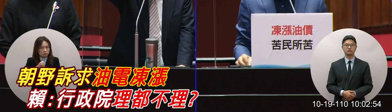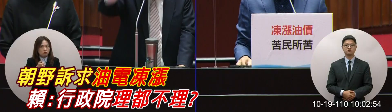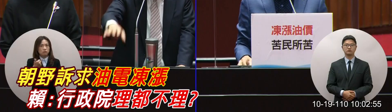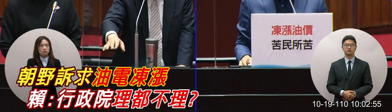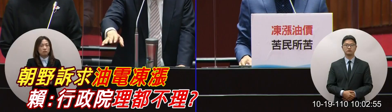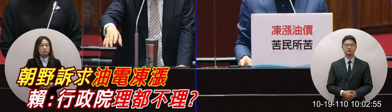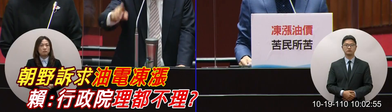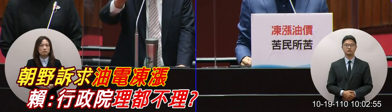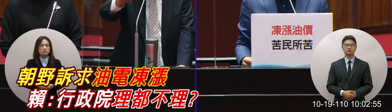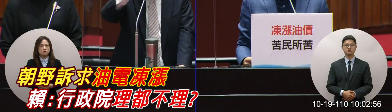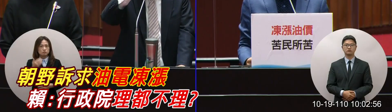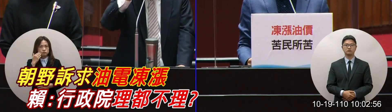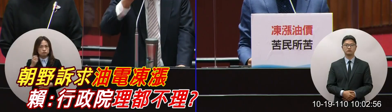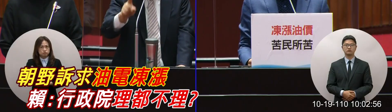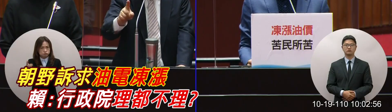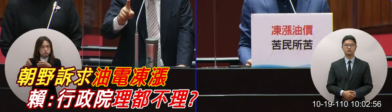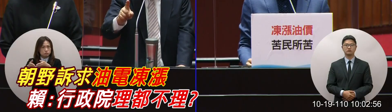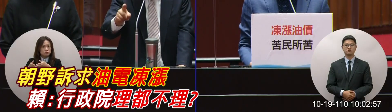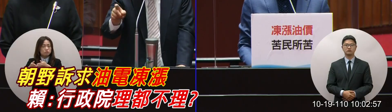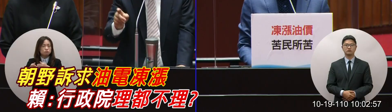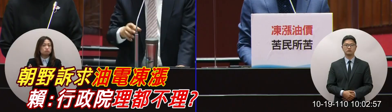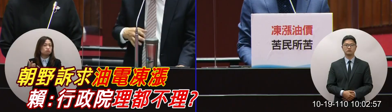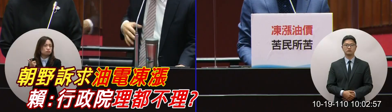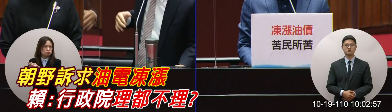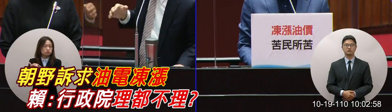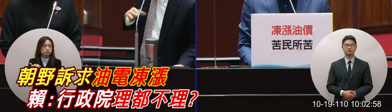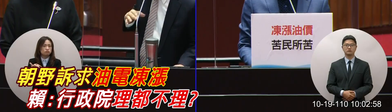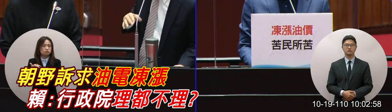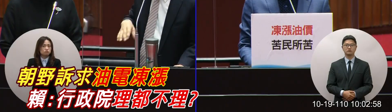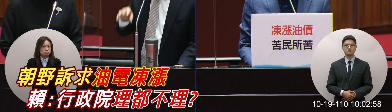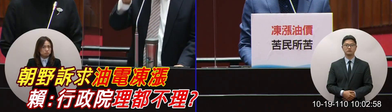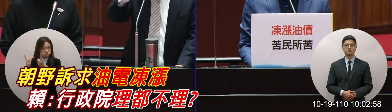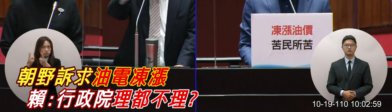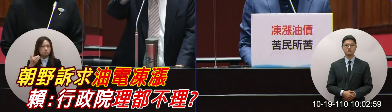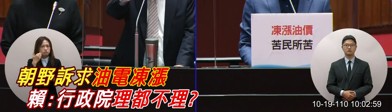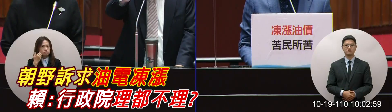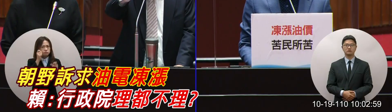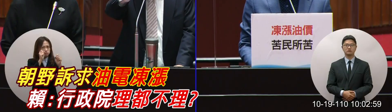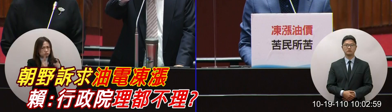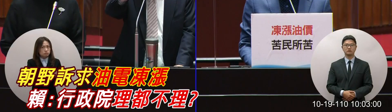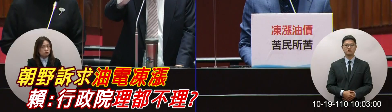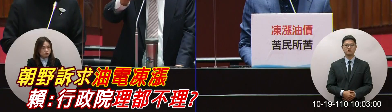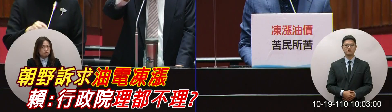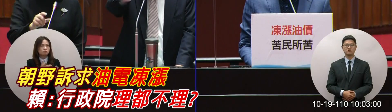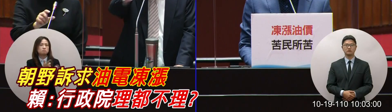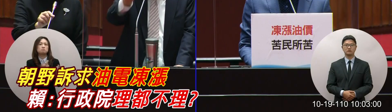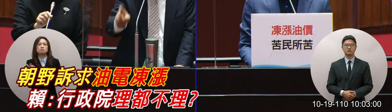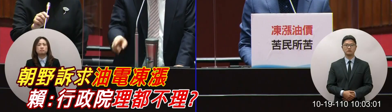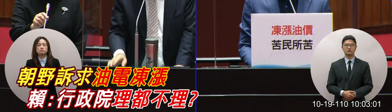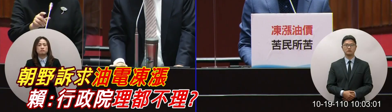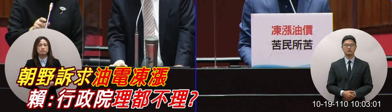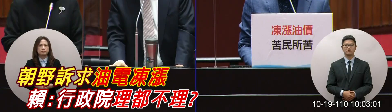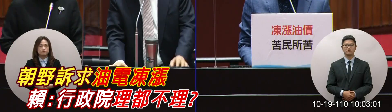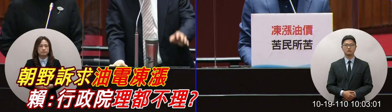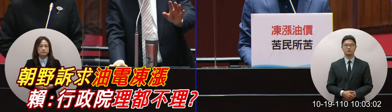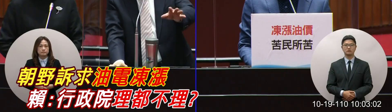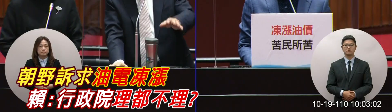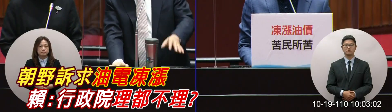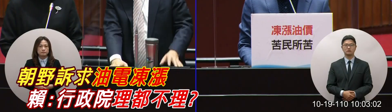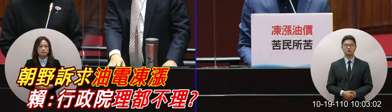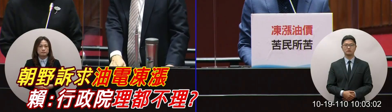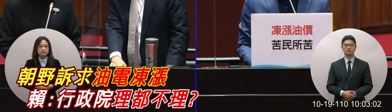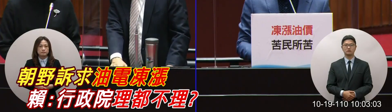涨，该跌跌。啊，我们还有个原则，我们要周边有一个最不能最高相关亚